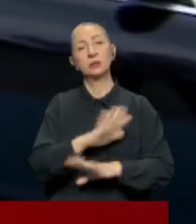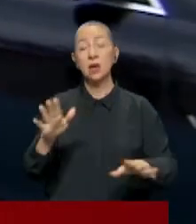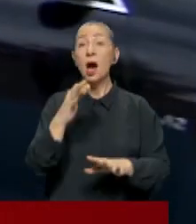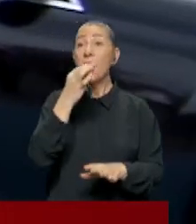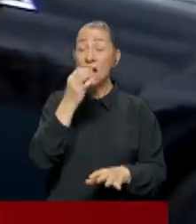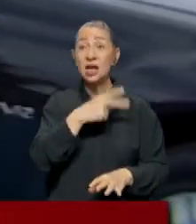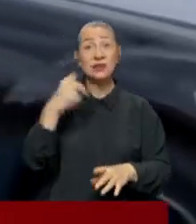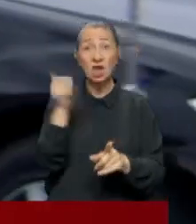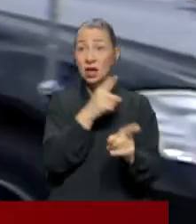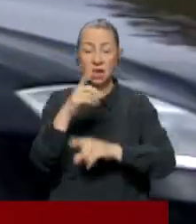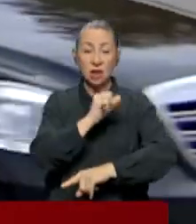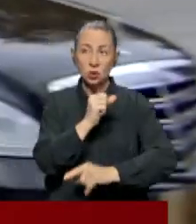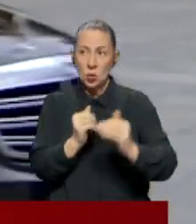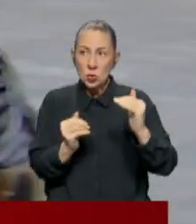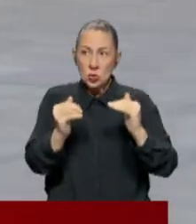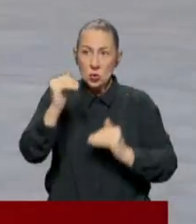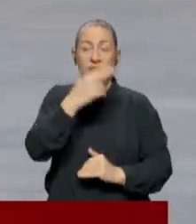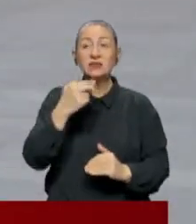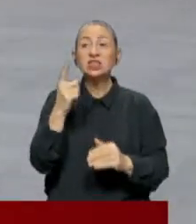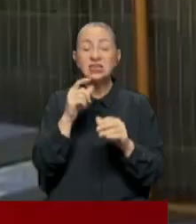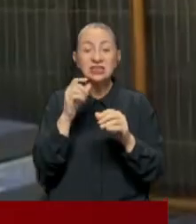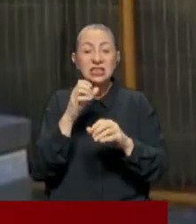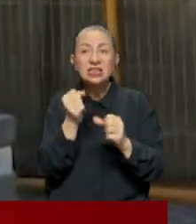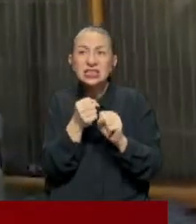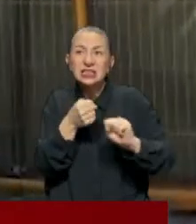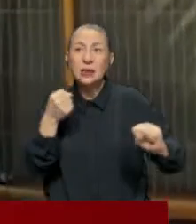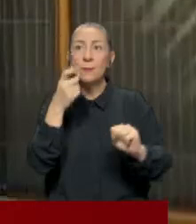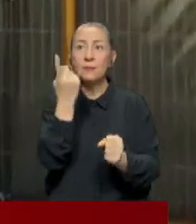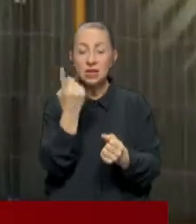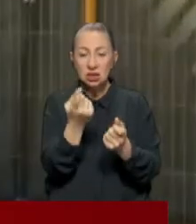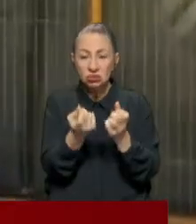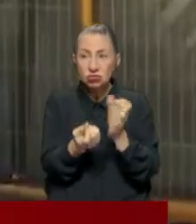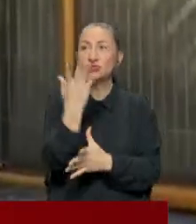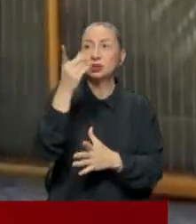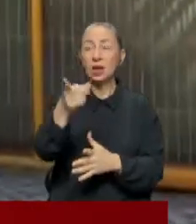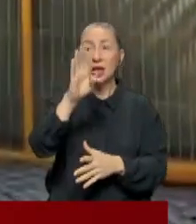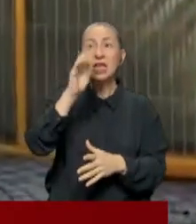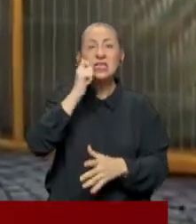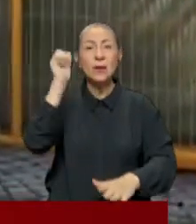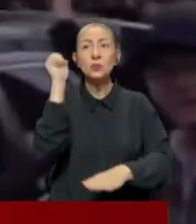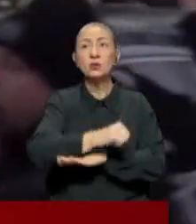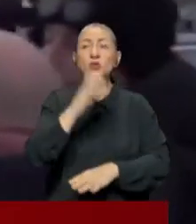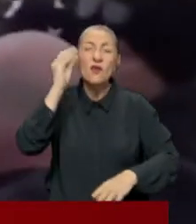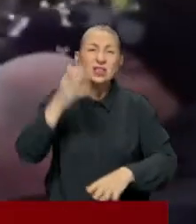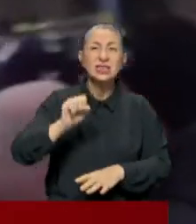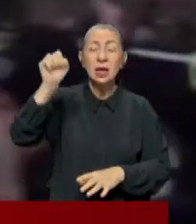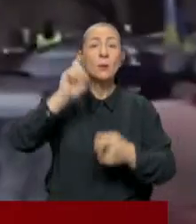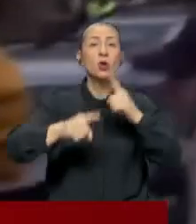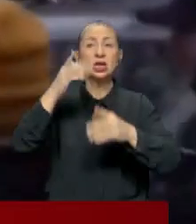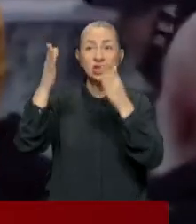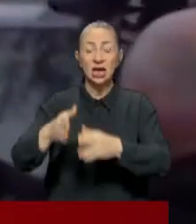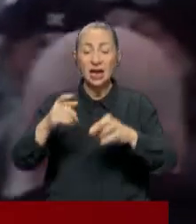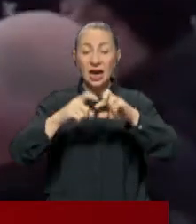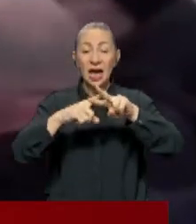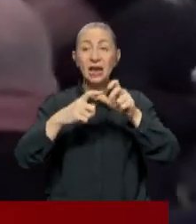Ankara-Stockholm arasında tansiyon yükselirken İsveç'ten gerginliği daha da artıran bir adım daha geldi. İslam düşmanı aşırı sağcı siyasetçi